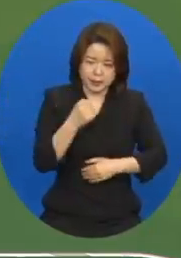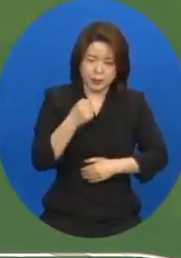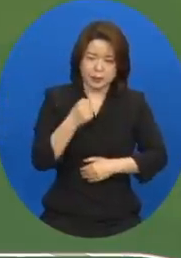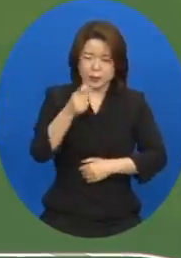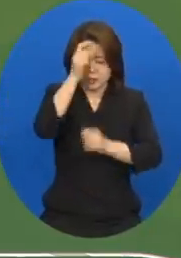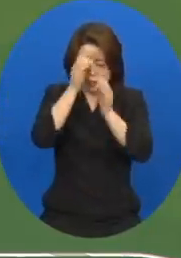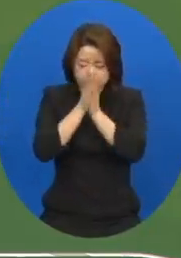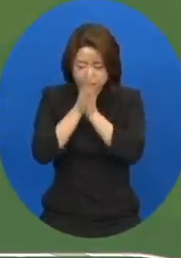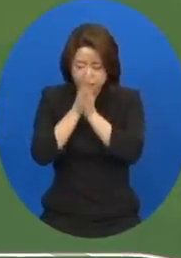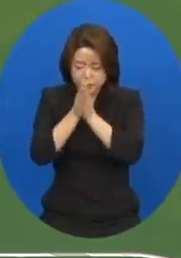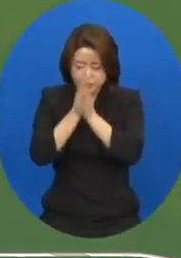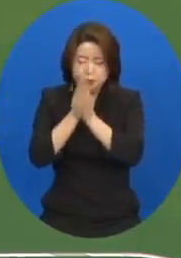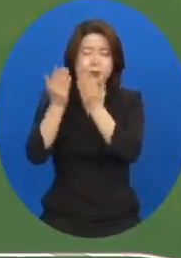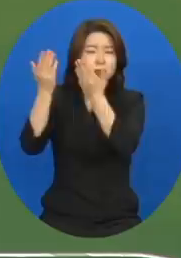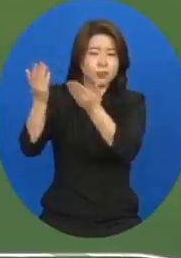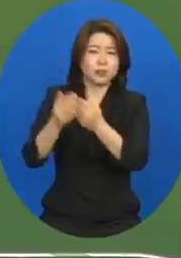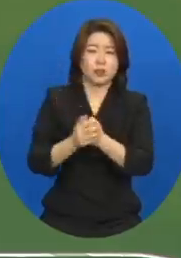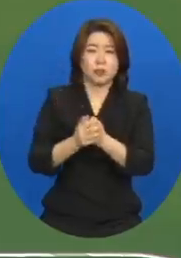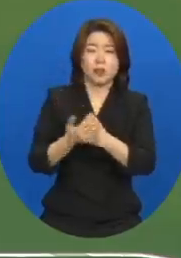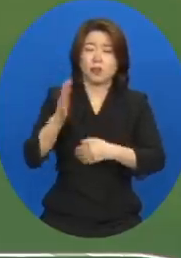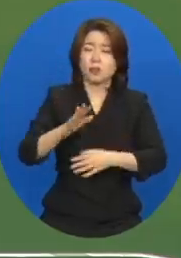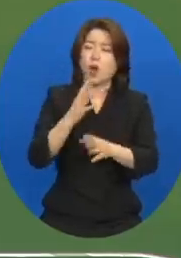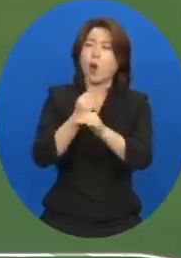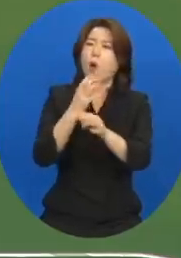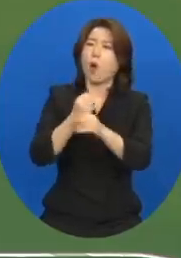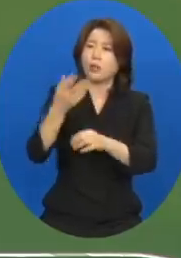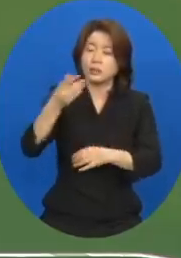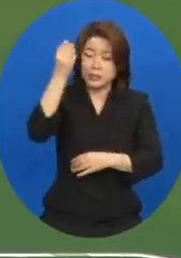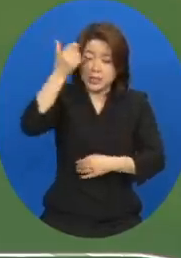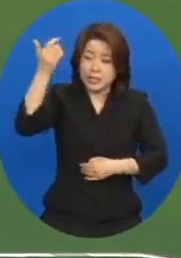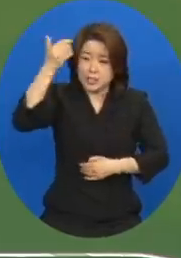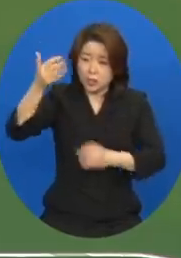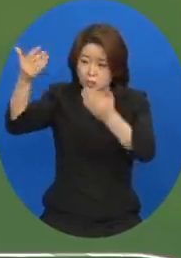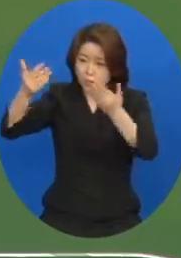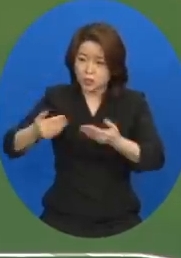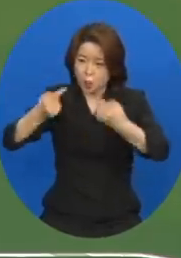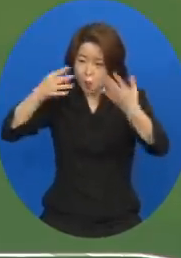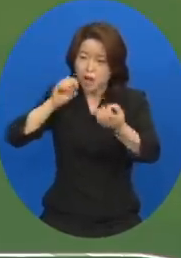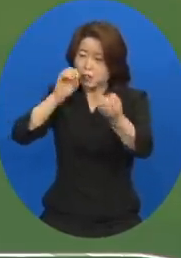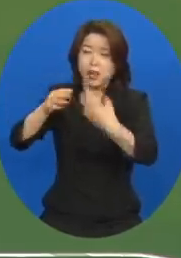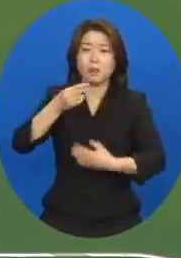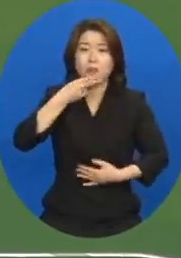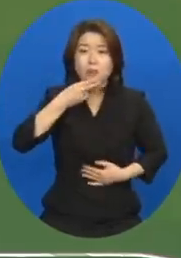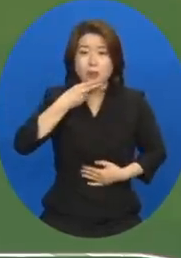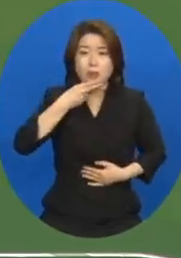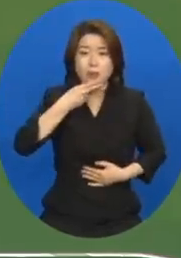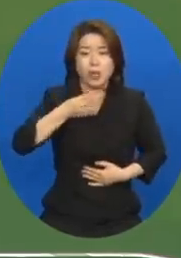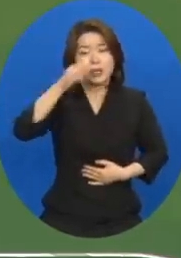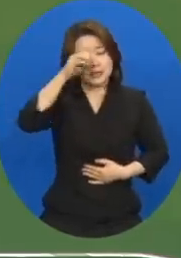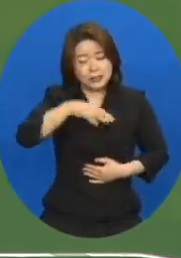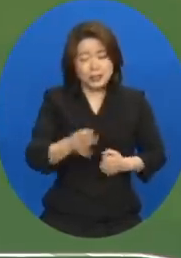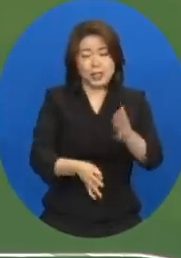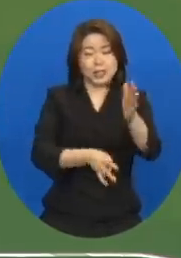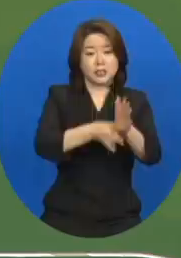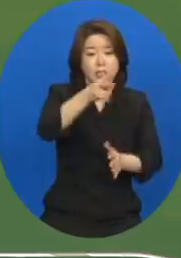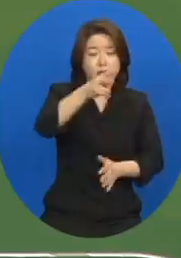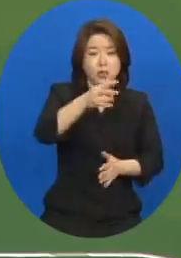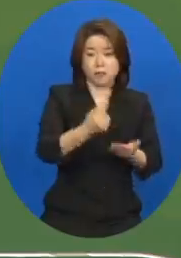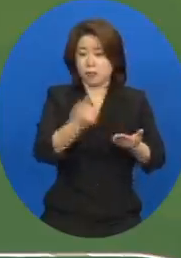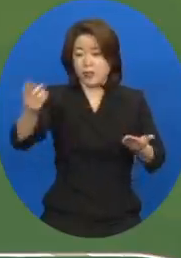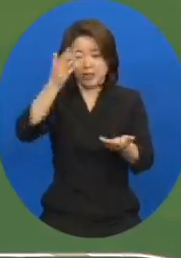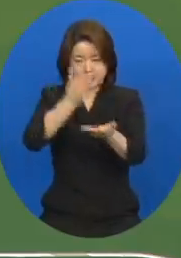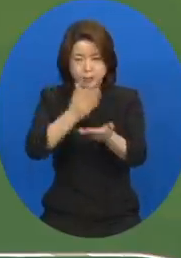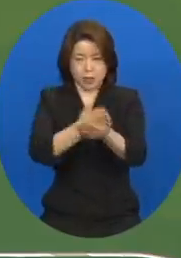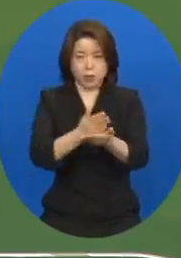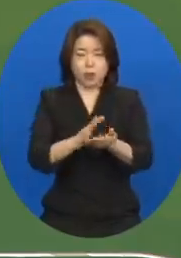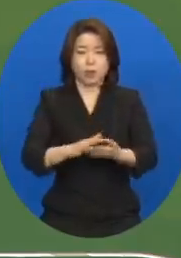기도했습니다. 그런데 언제 성령 주실 거라는 말씀 안 하셨어요. 그저 예루살렘을 떠나지 말고